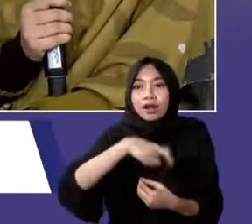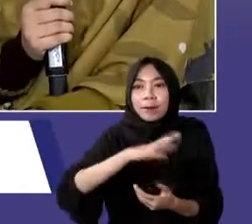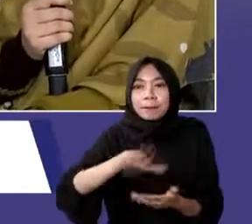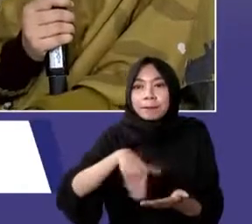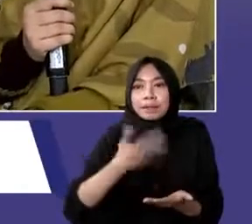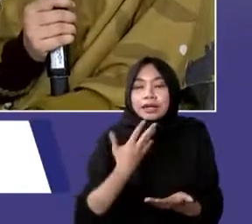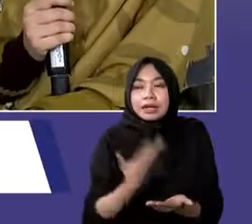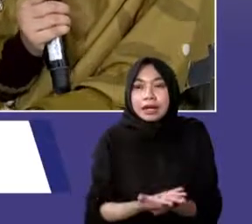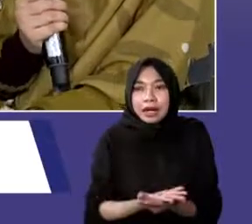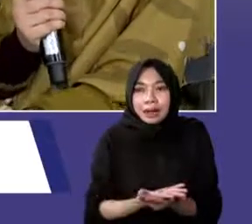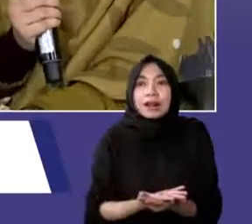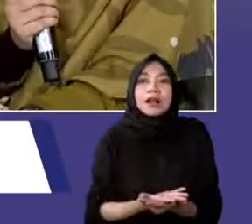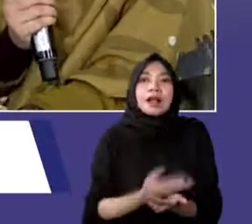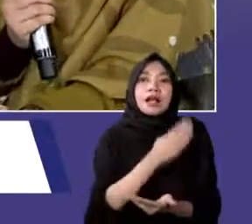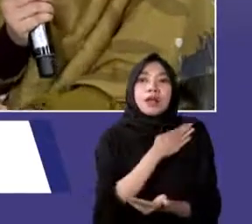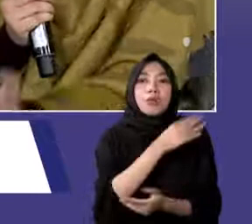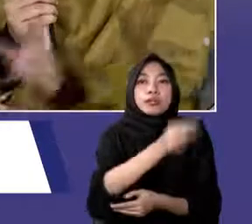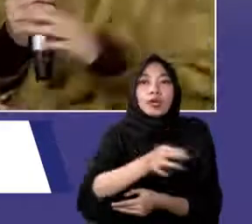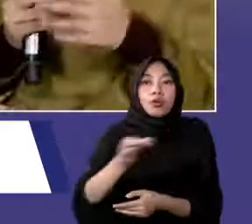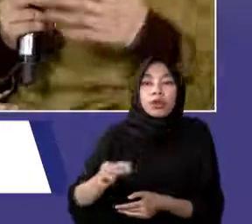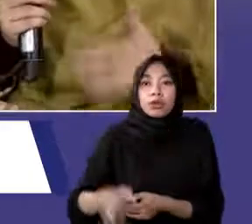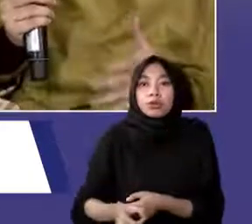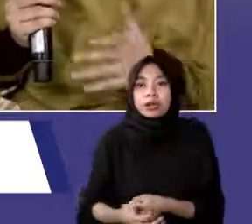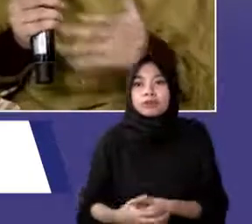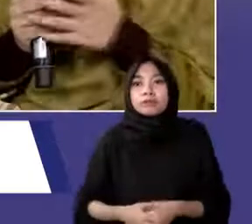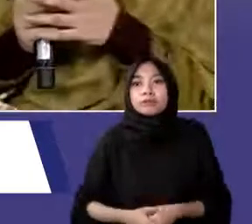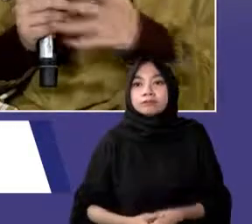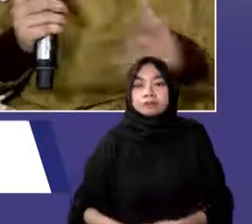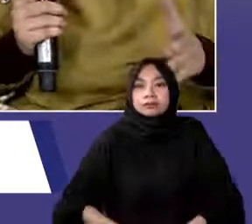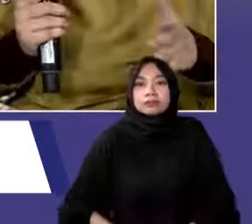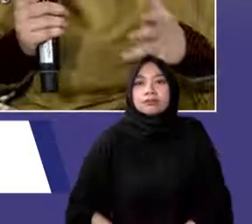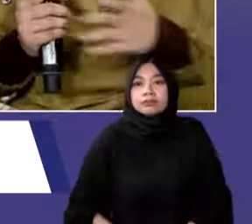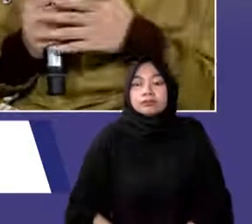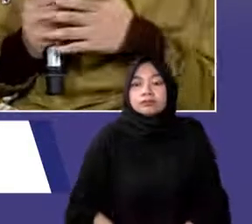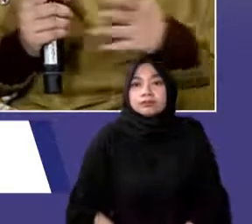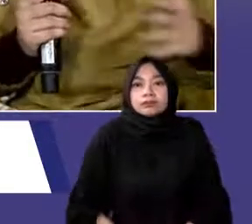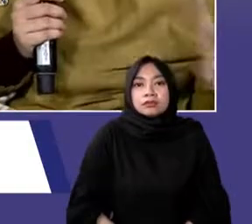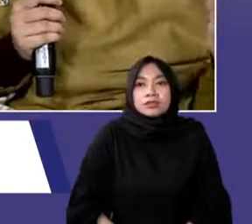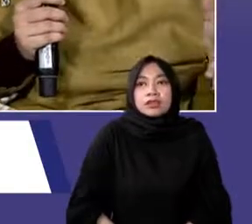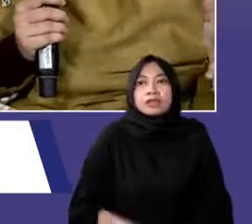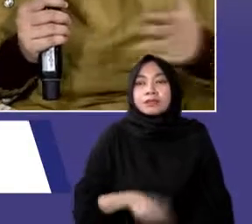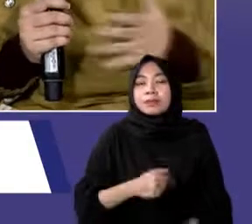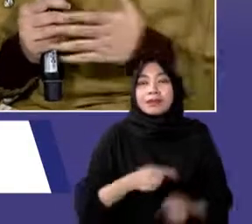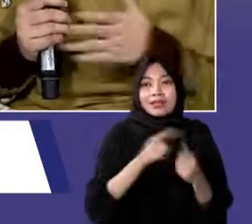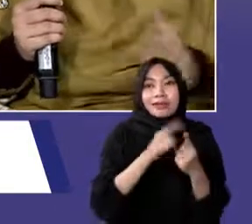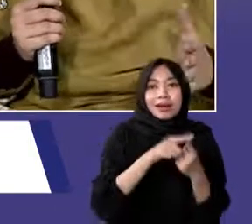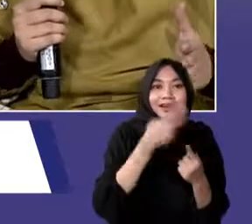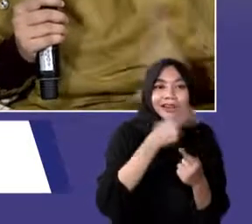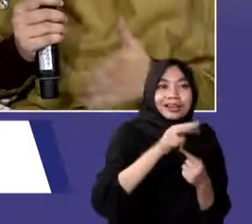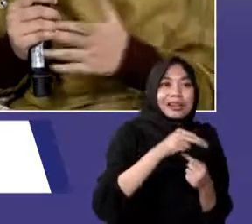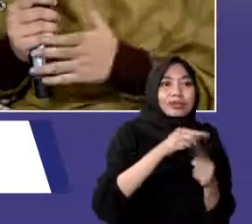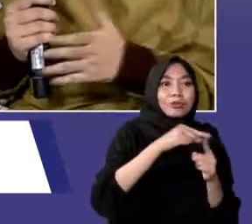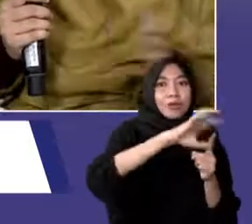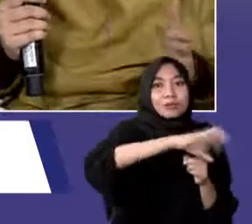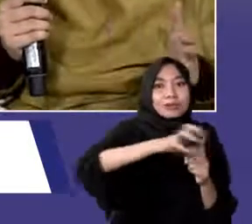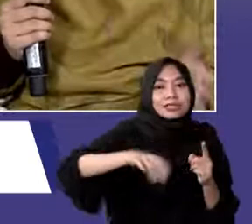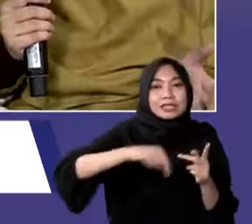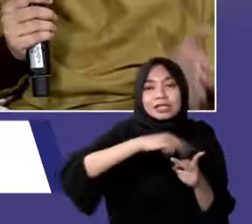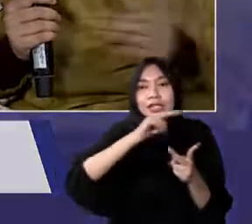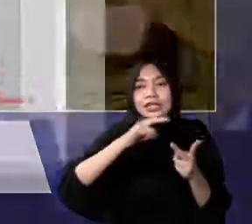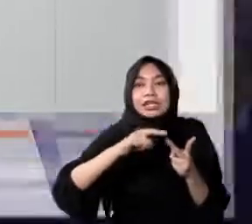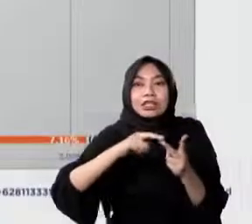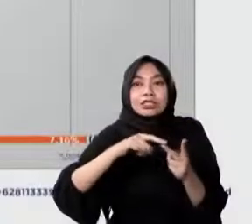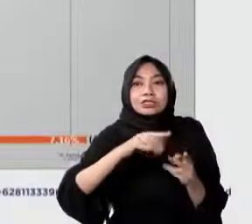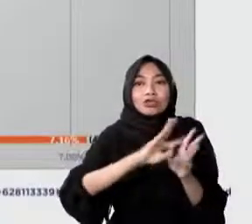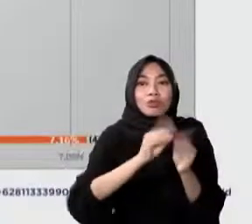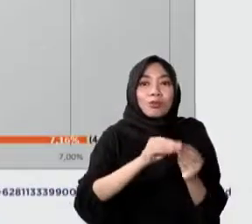kematian yang ada di kabupaten kota. Jadi kita pakai 2 spektrum. Yang pertama melihat level provinsi, kalau berdasarkan jumlah absolut memang paling